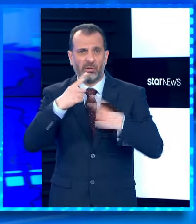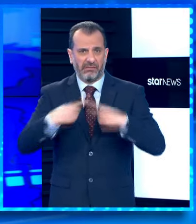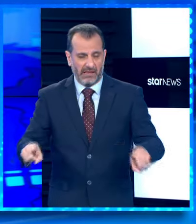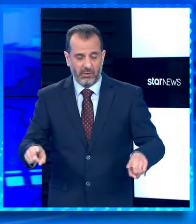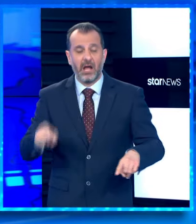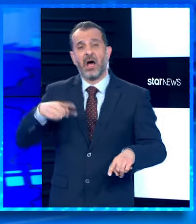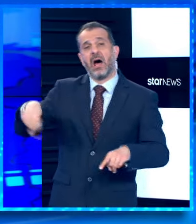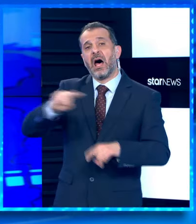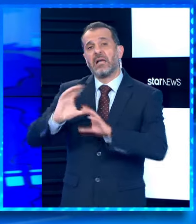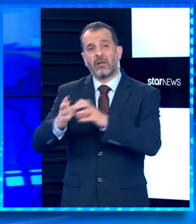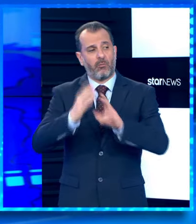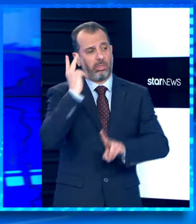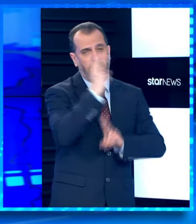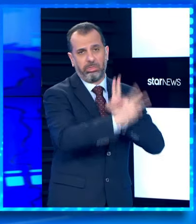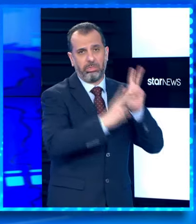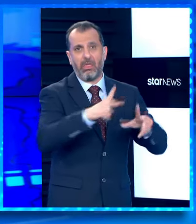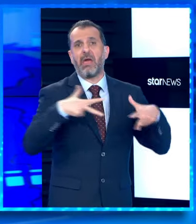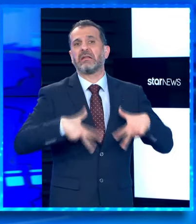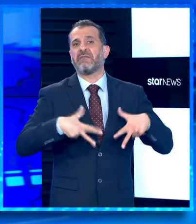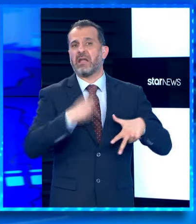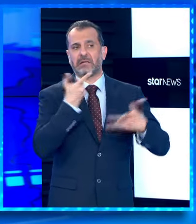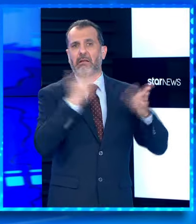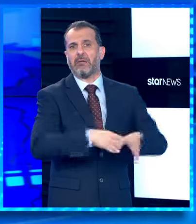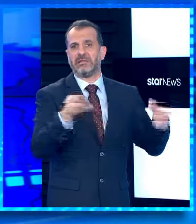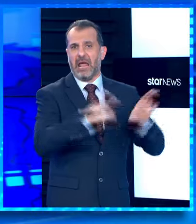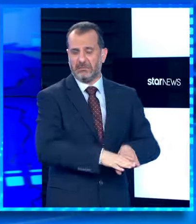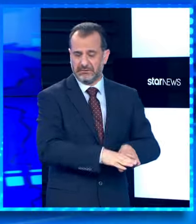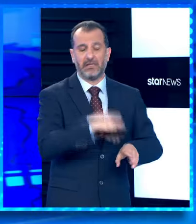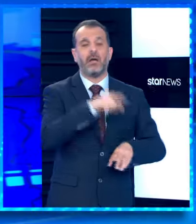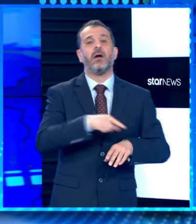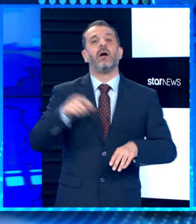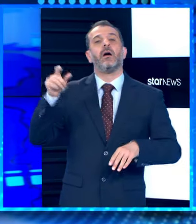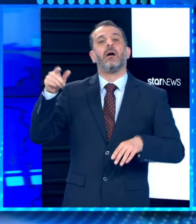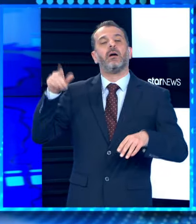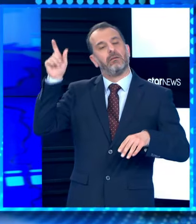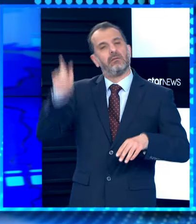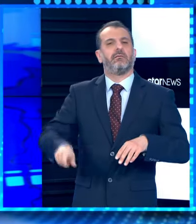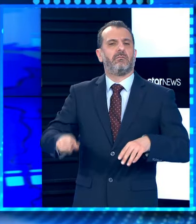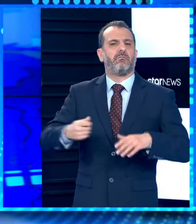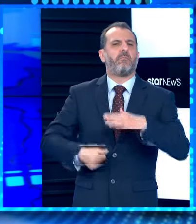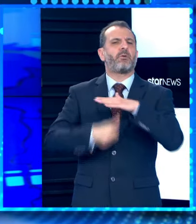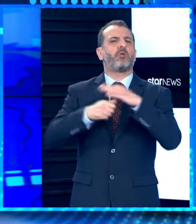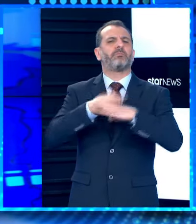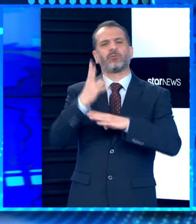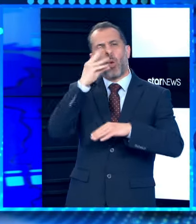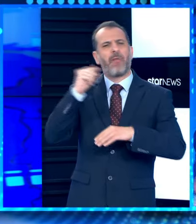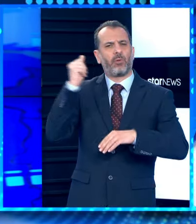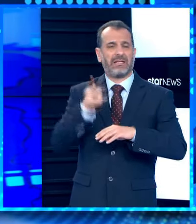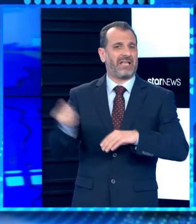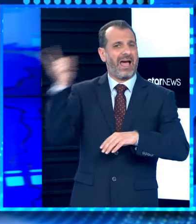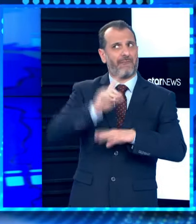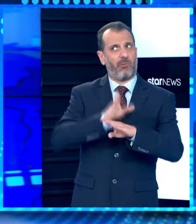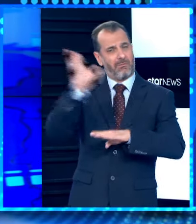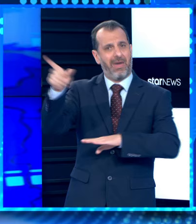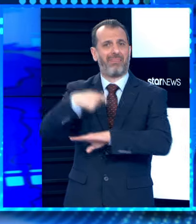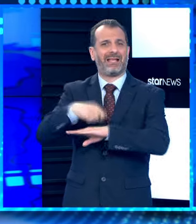για συγκάλυψη. Στον Άριο Πάγο θα πάει αύριο ο Νίκος Ανδρουλάκης και ο Κωστής Σημεωνίδης είναι μαζί μας για να μας ενημερώσει. Κώστα.